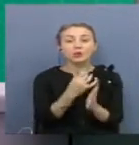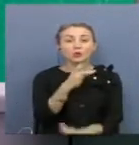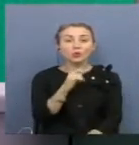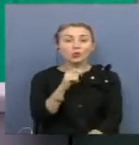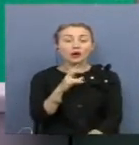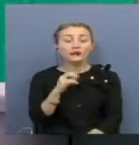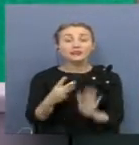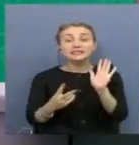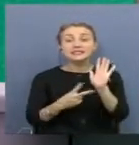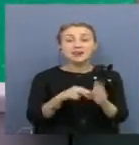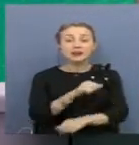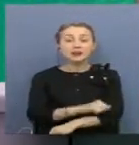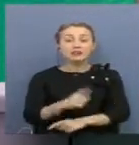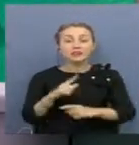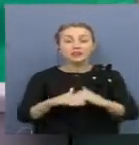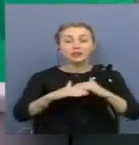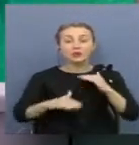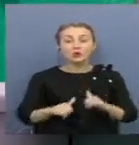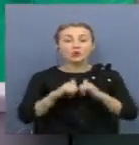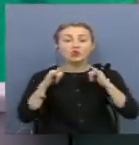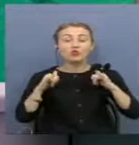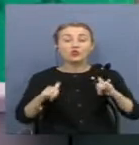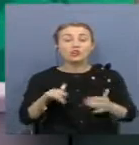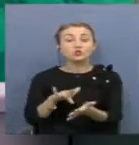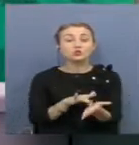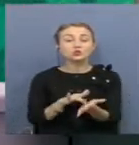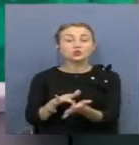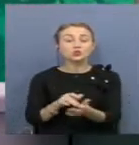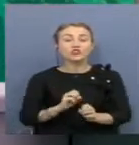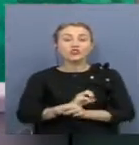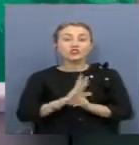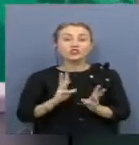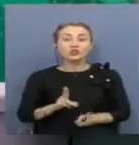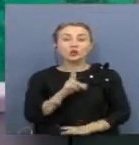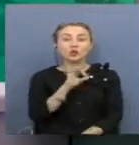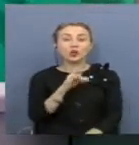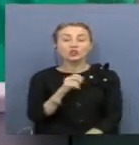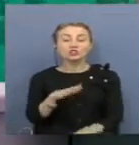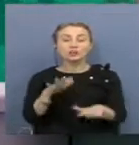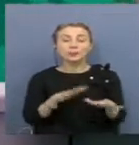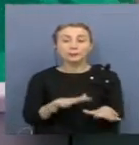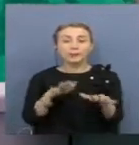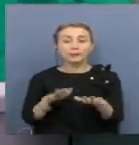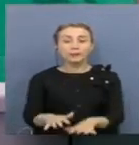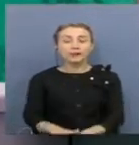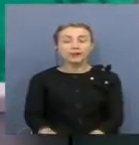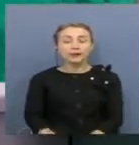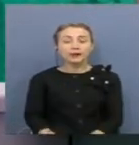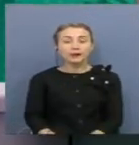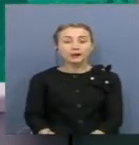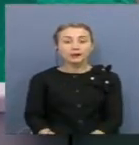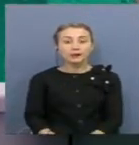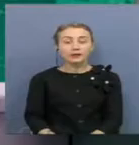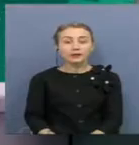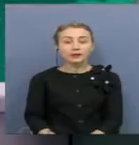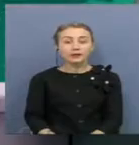жобалар, мөлдір көлдері, әлем жұртшылығын тамсандырған қоқиғаздары қасиетті қорғалжын жеріне туристерді көптеп тартуға жол